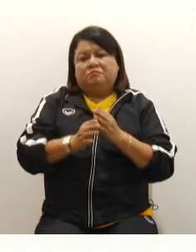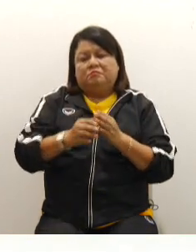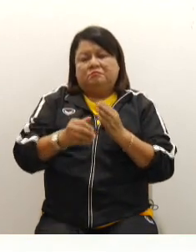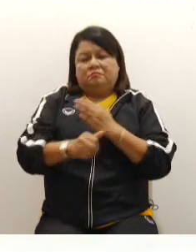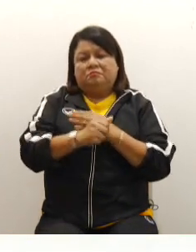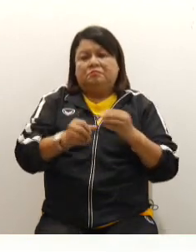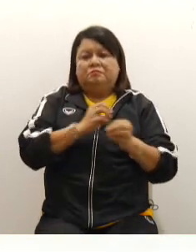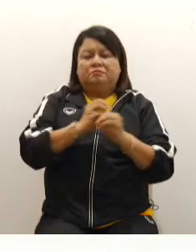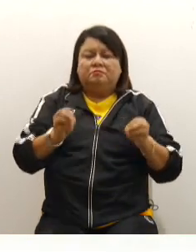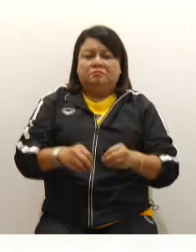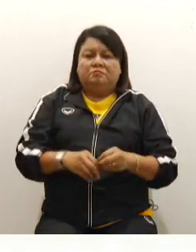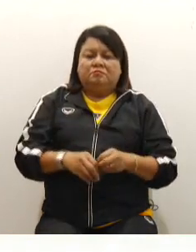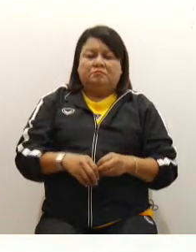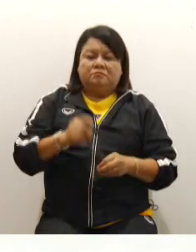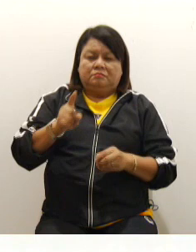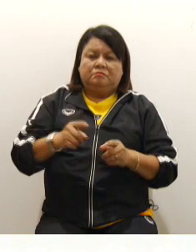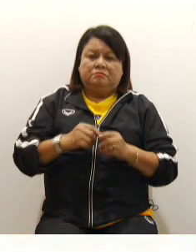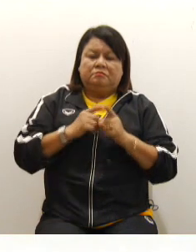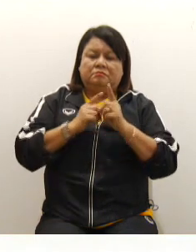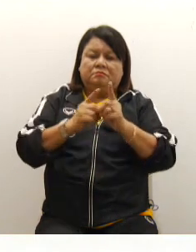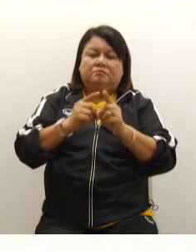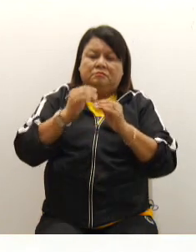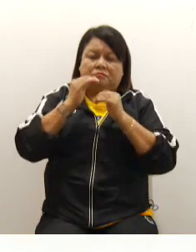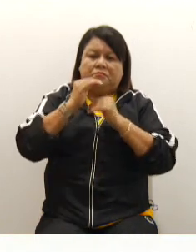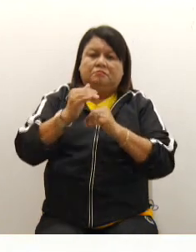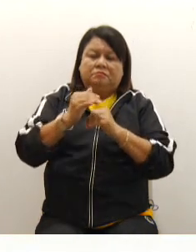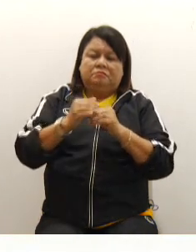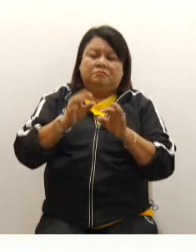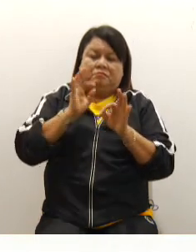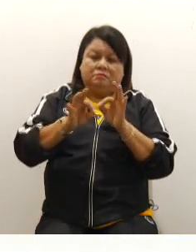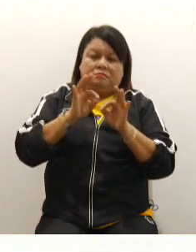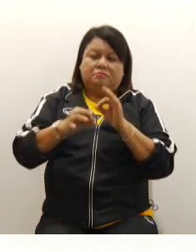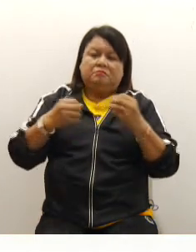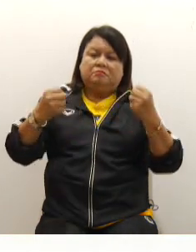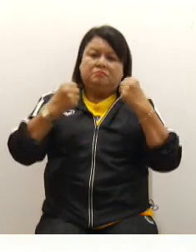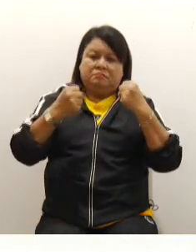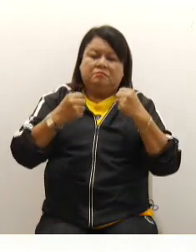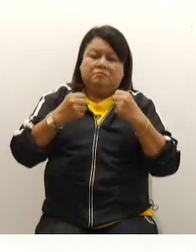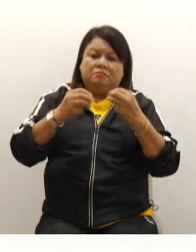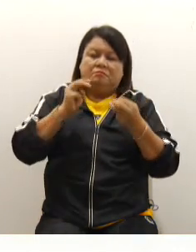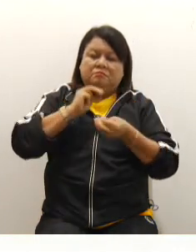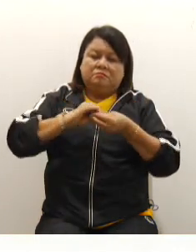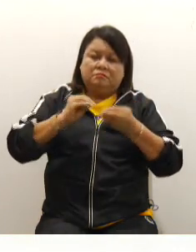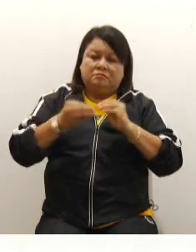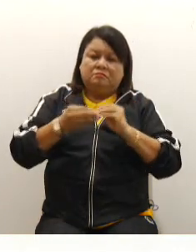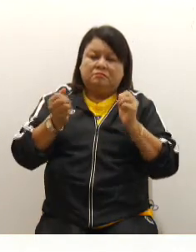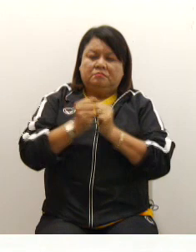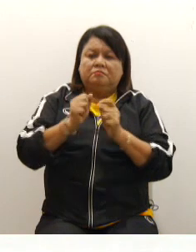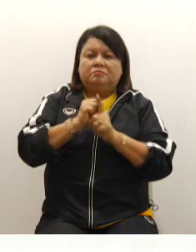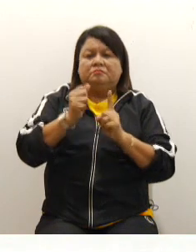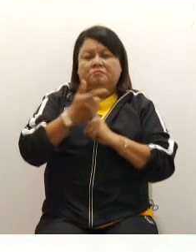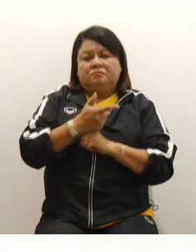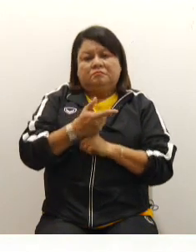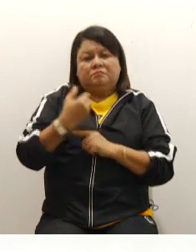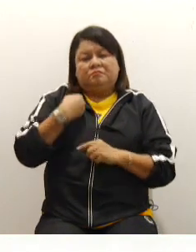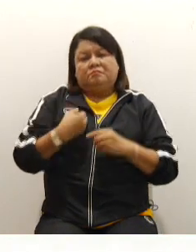ปลอดภัยเป็นไปตามมาตรฐานนะคะประหยัดพลังงานแล้วก็เป็นมิตรต่อสิ่งแวดล้อมมีแค่4อย่างเท่านั้